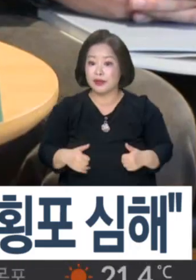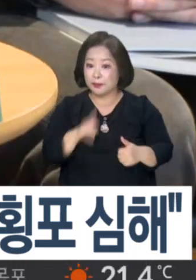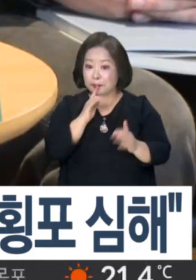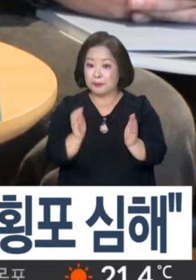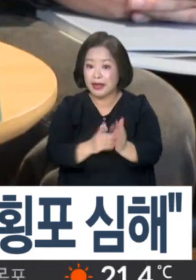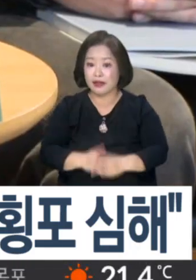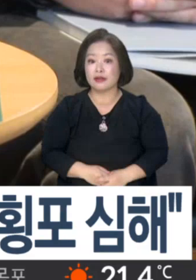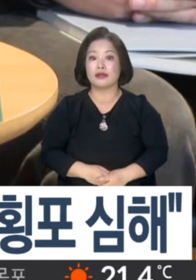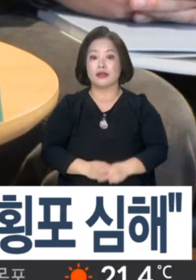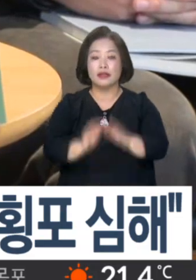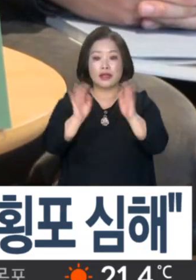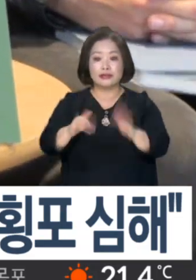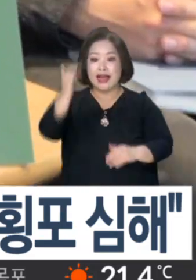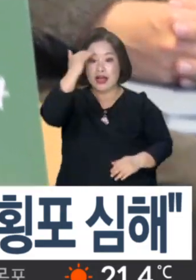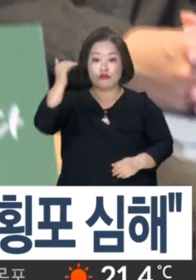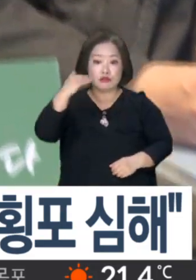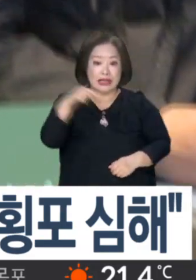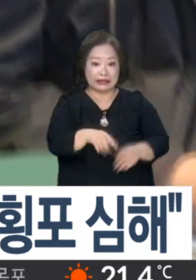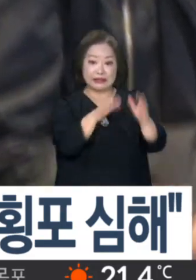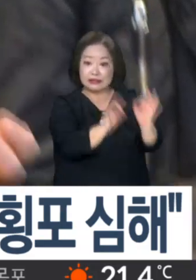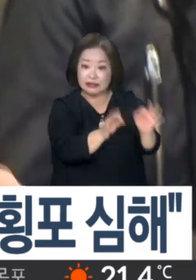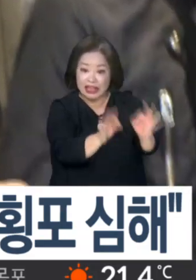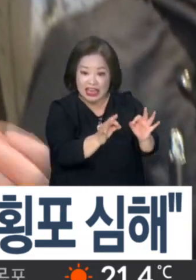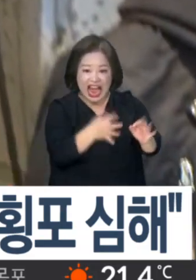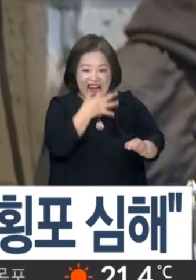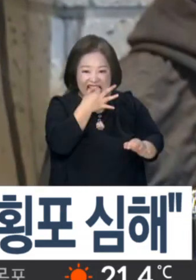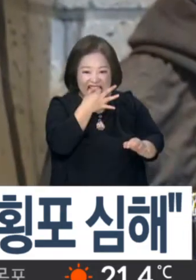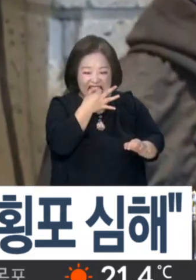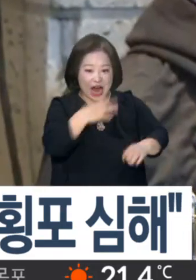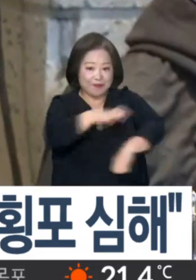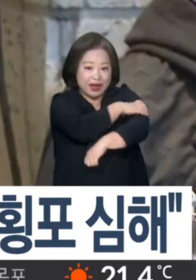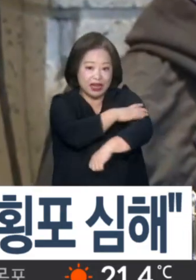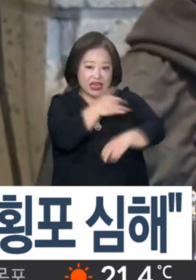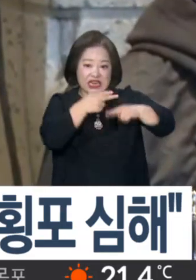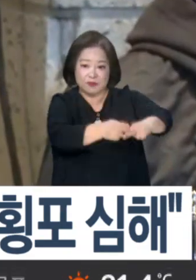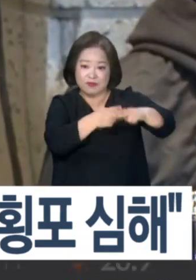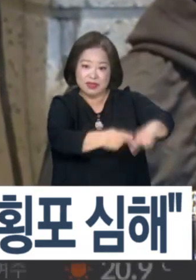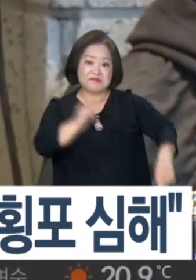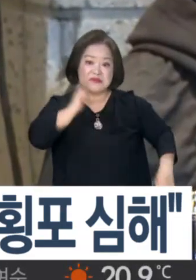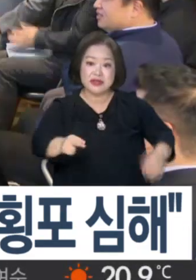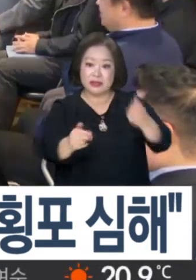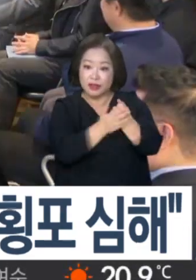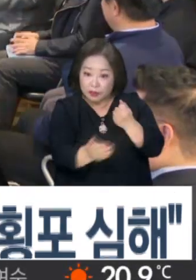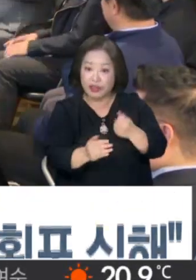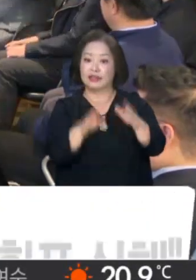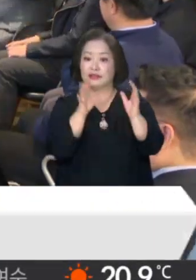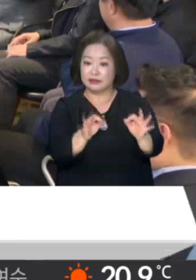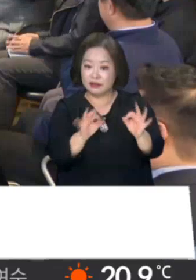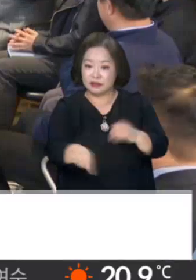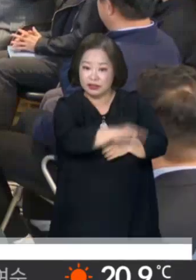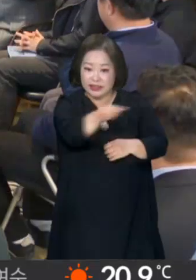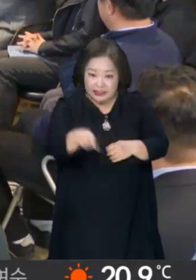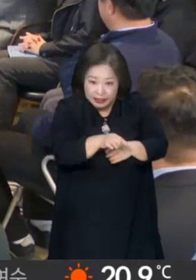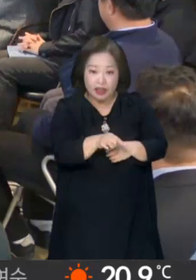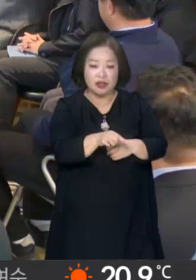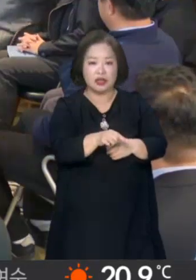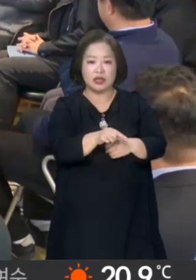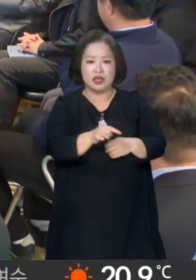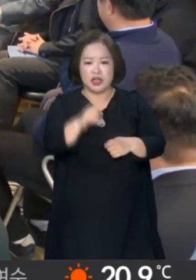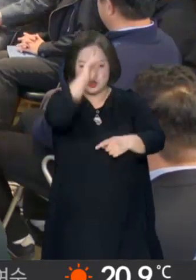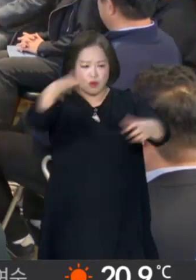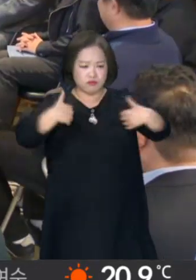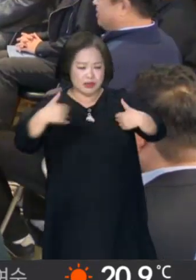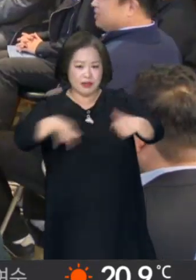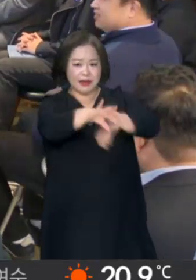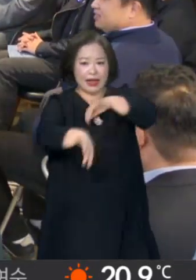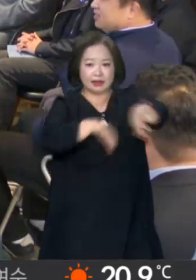했습니다 또 우리나라 은행들은 일종의 독과점이 때문에 갑질을 많이 한다며 은행의 독과점 행태를 정부가 방치해선